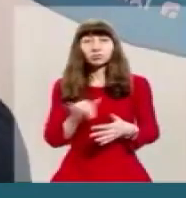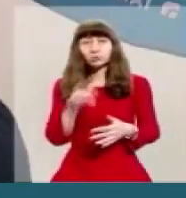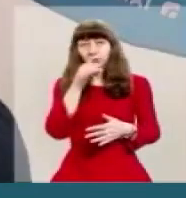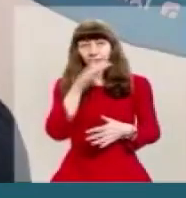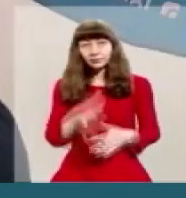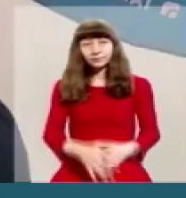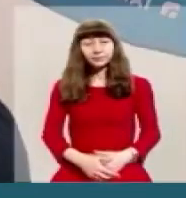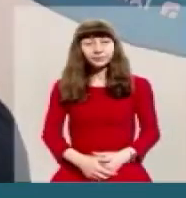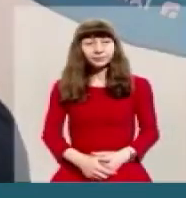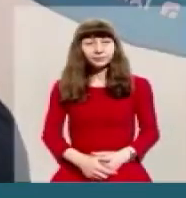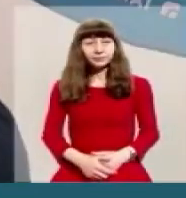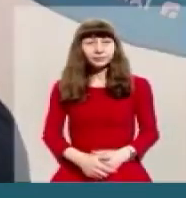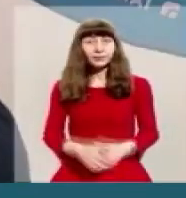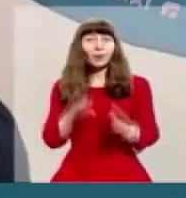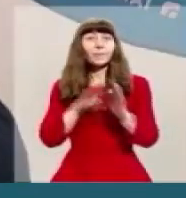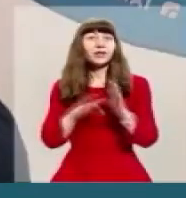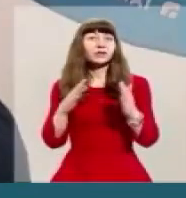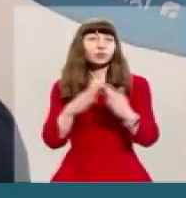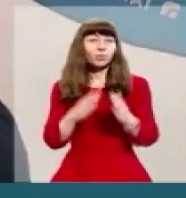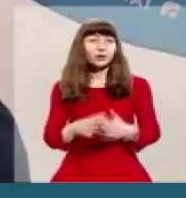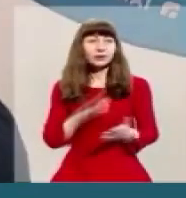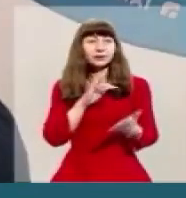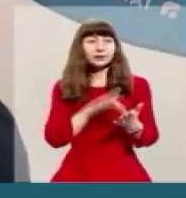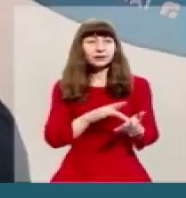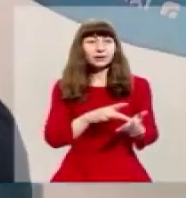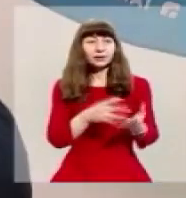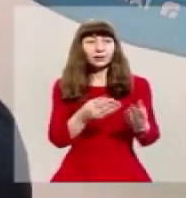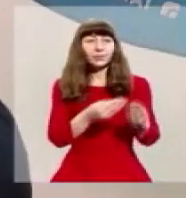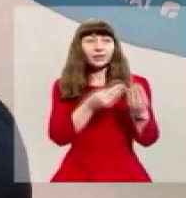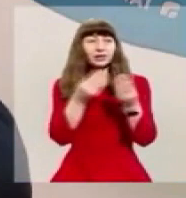В нашем центре предоставляется полный